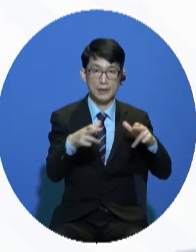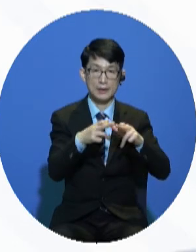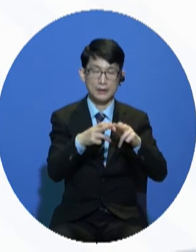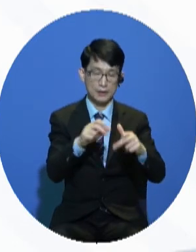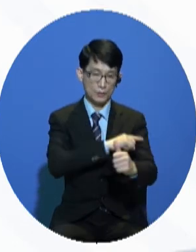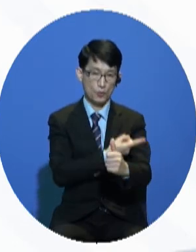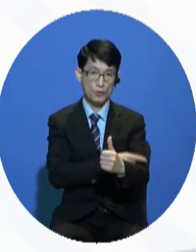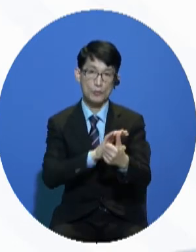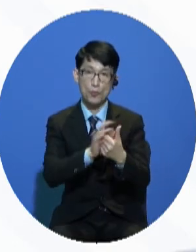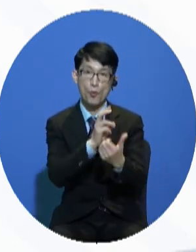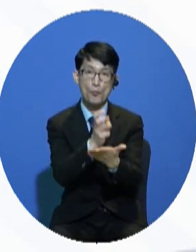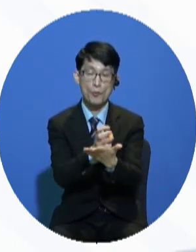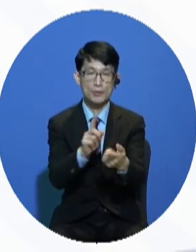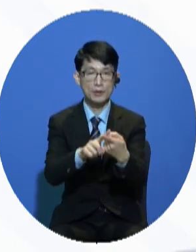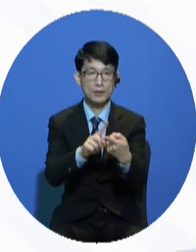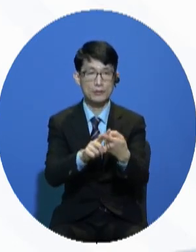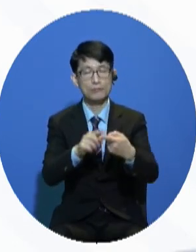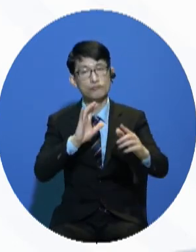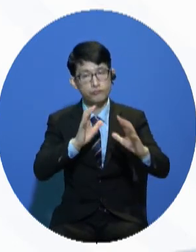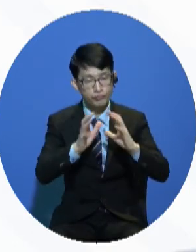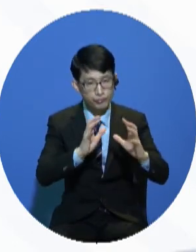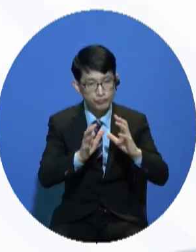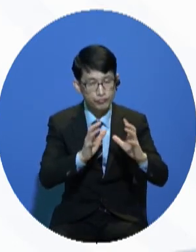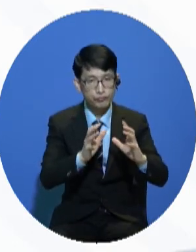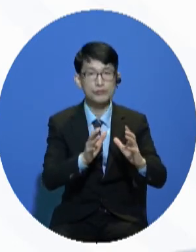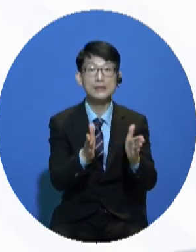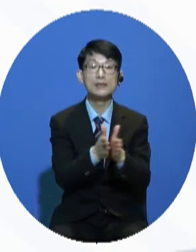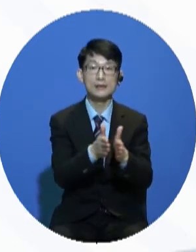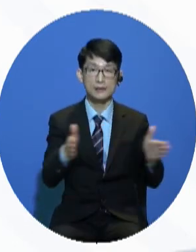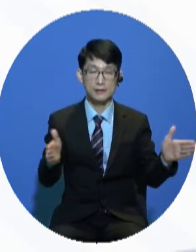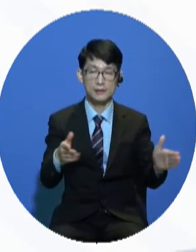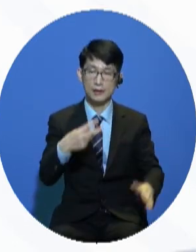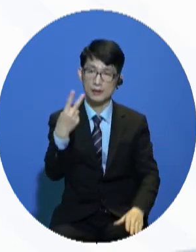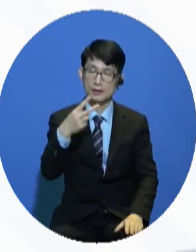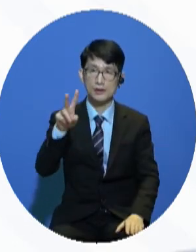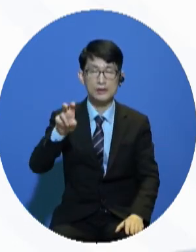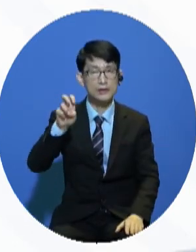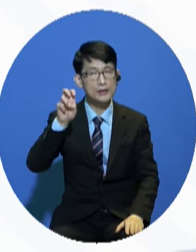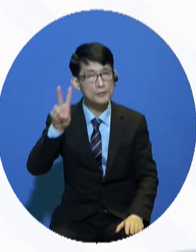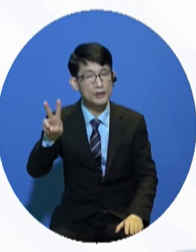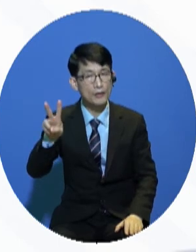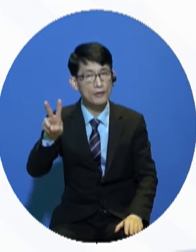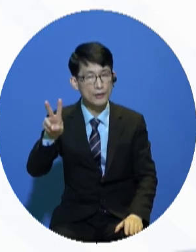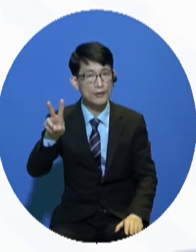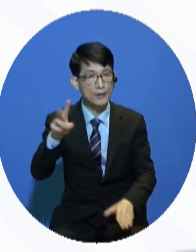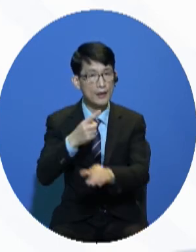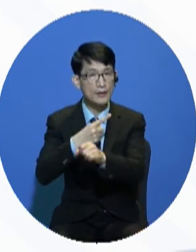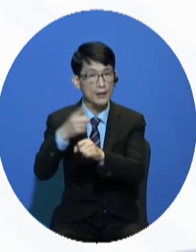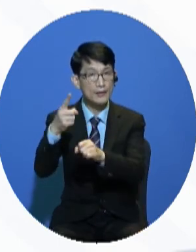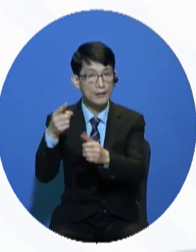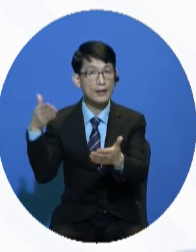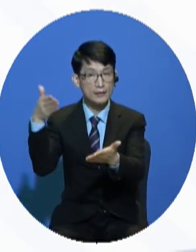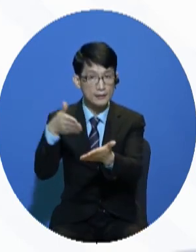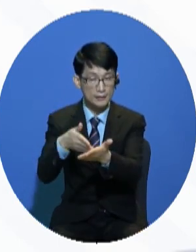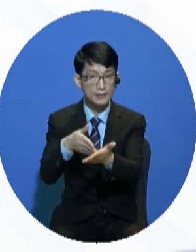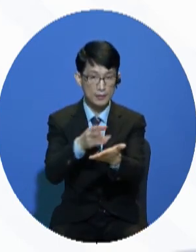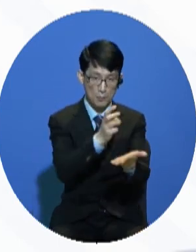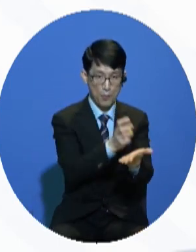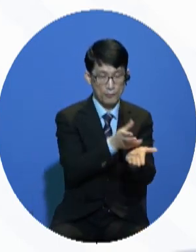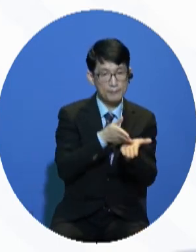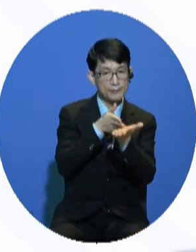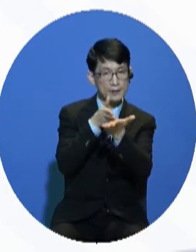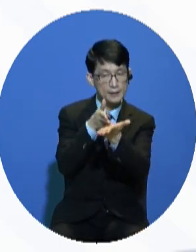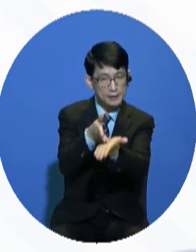보장 법안에 대한 논의를 본격적으로 시작하면서요. 아마 2022년까지 늦어도 2022년까지는 정부안을 제출하는